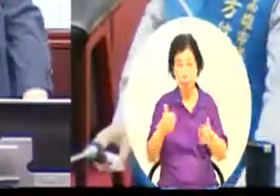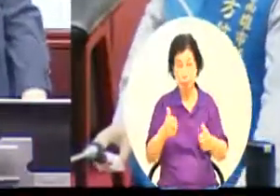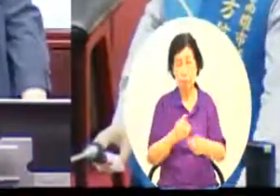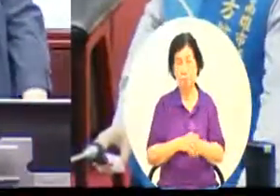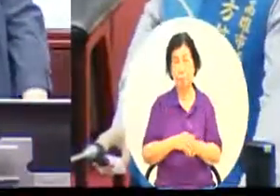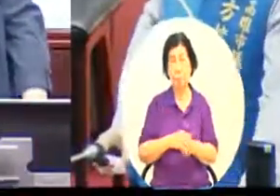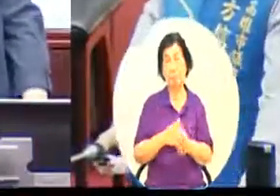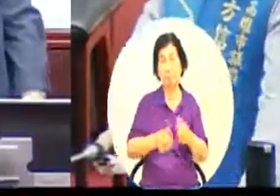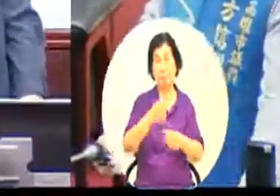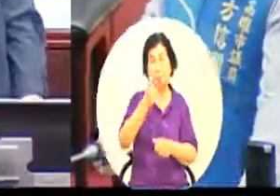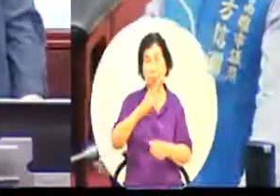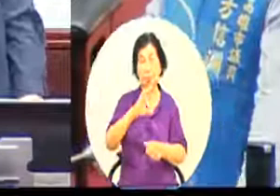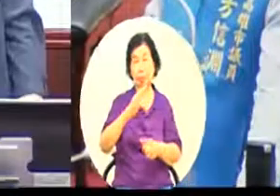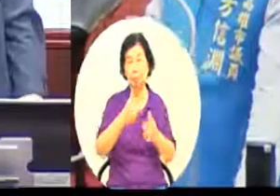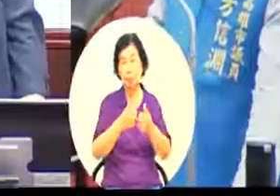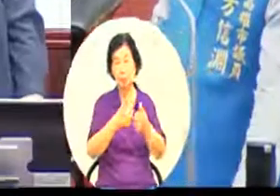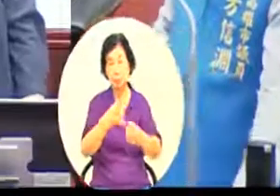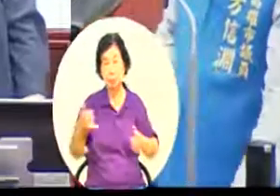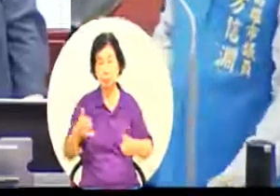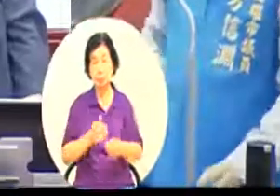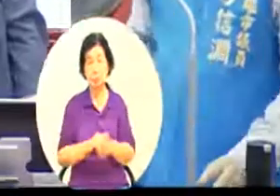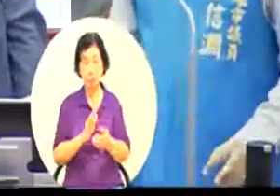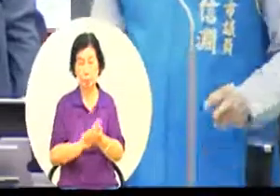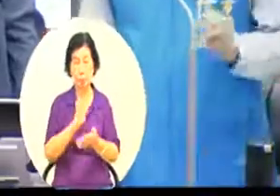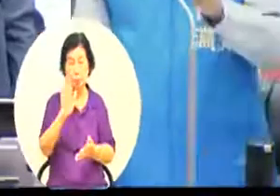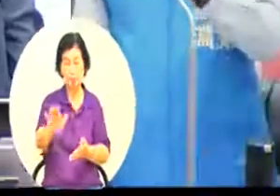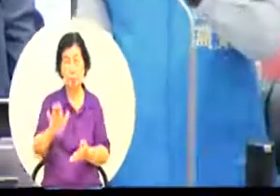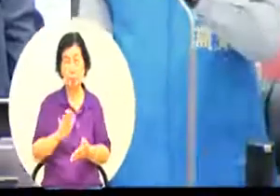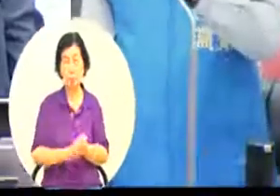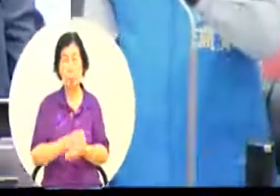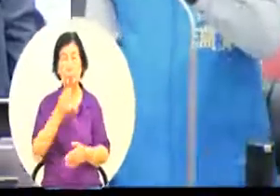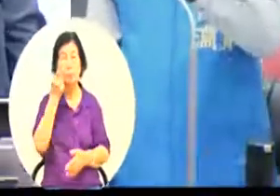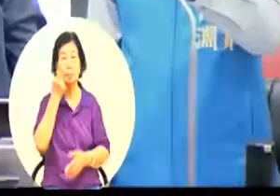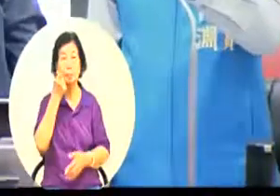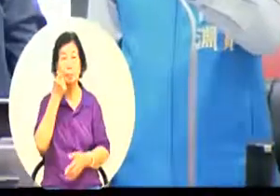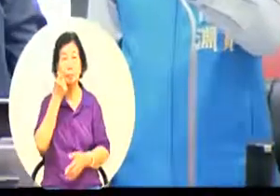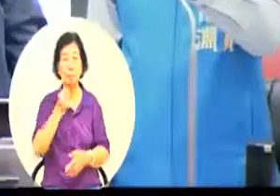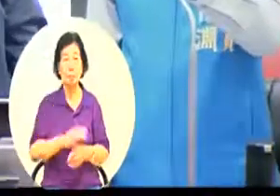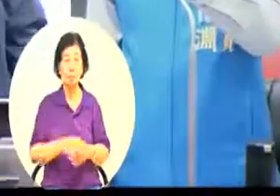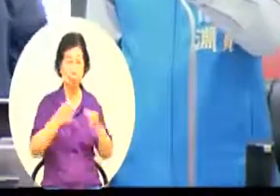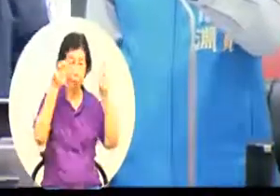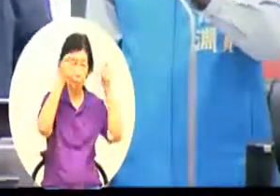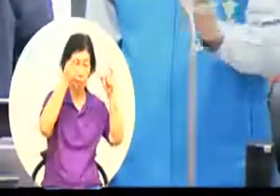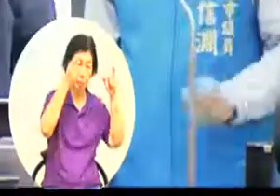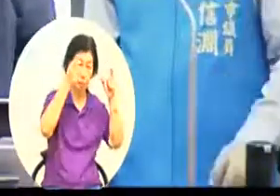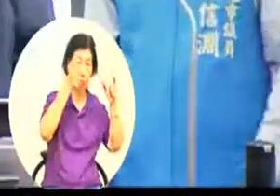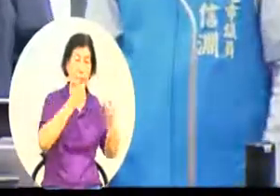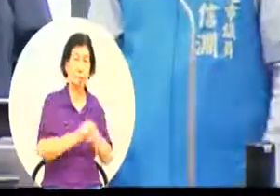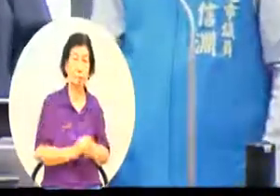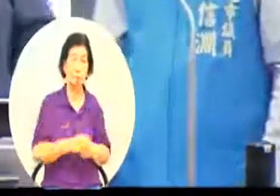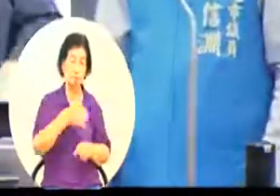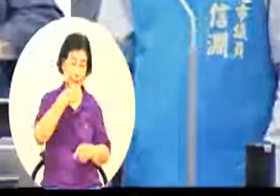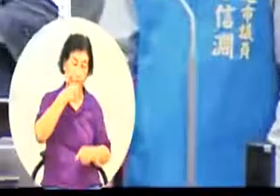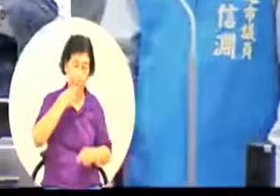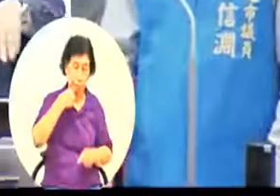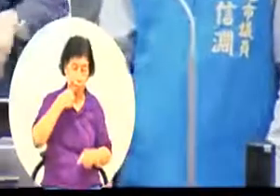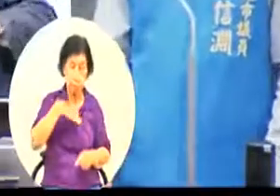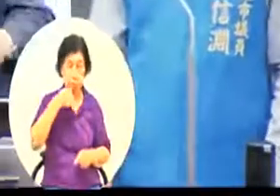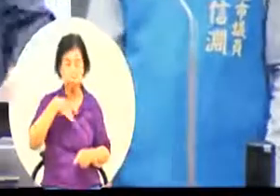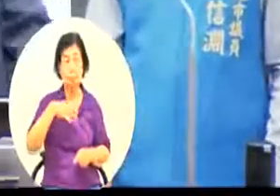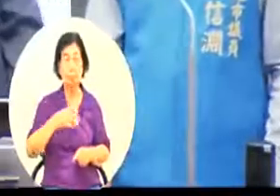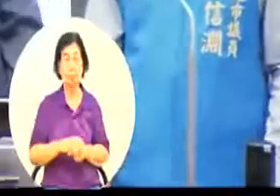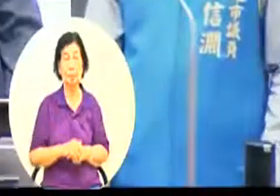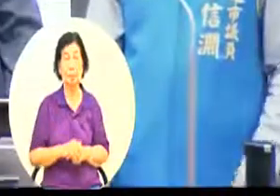员，未来台南高雄或者屏东能不